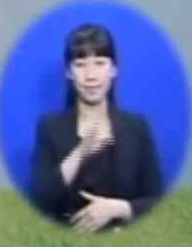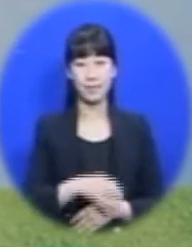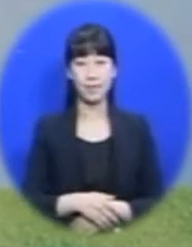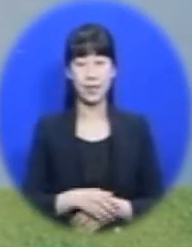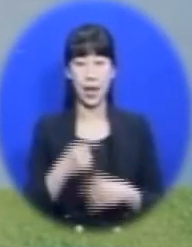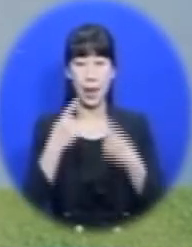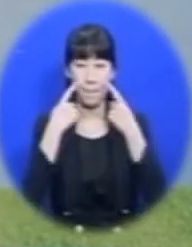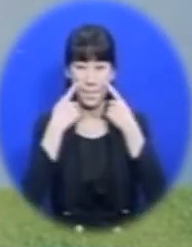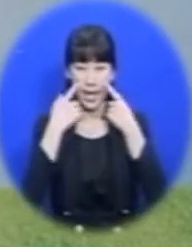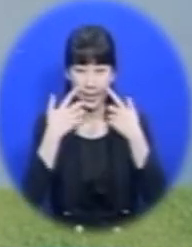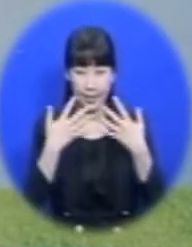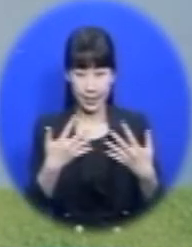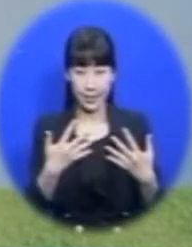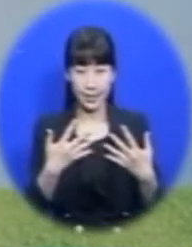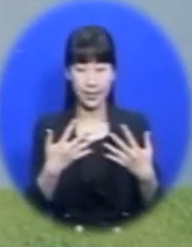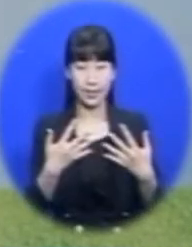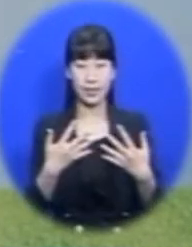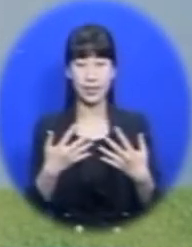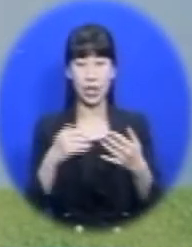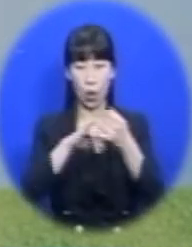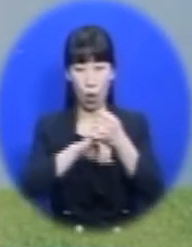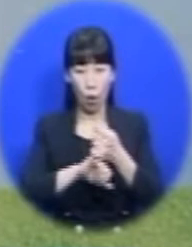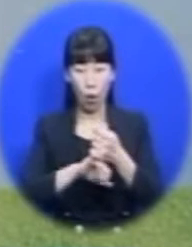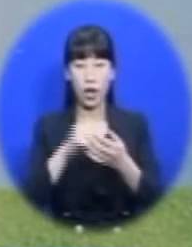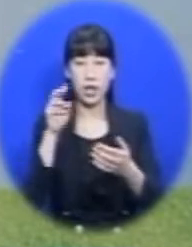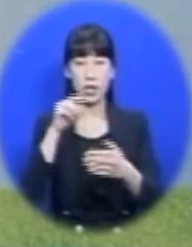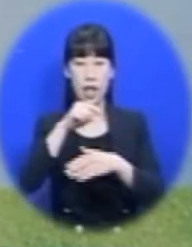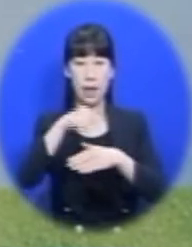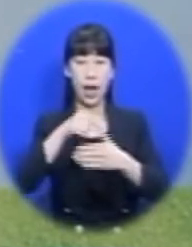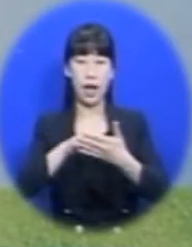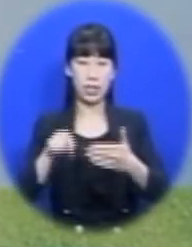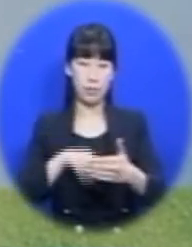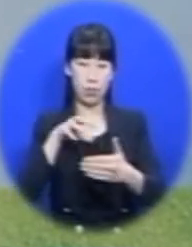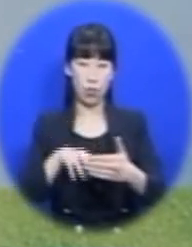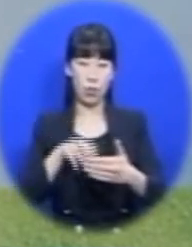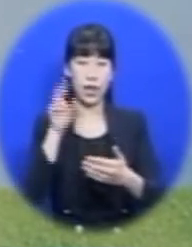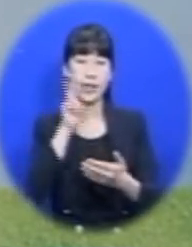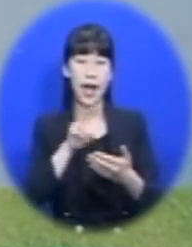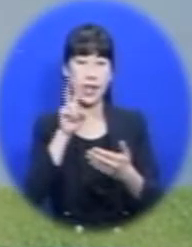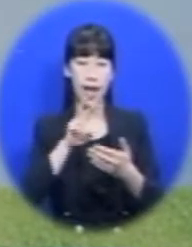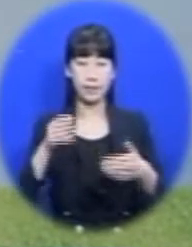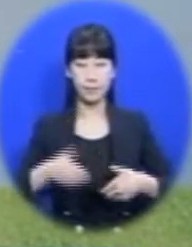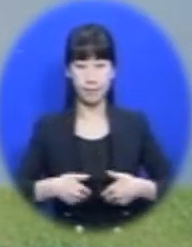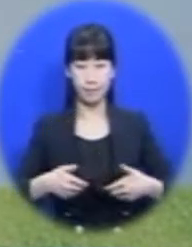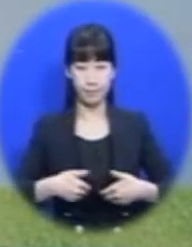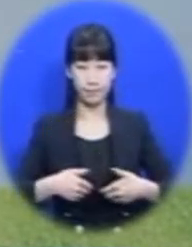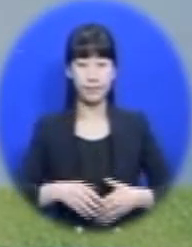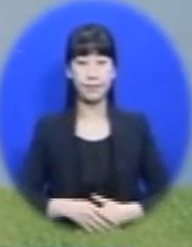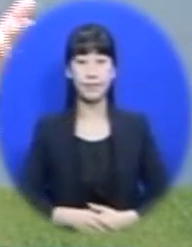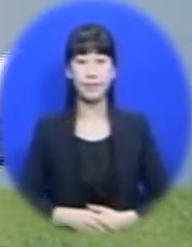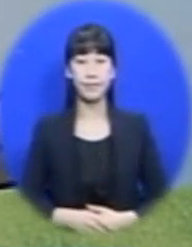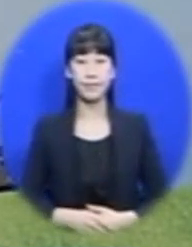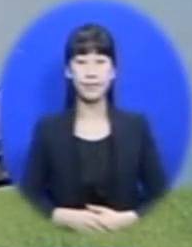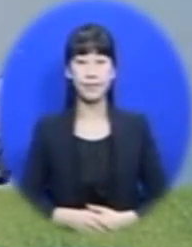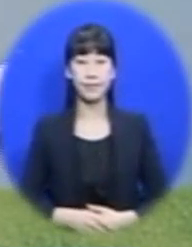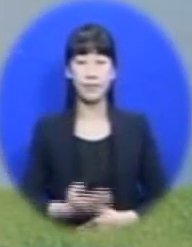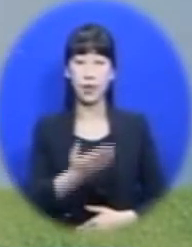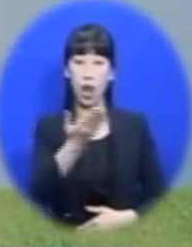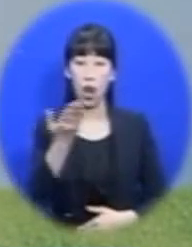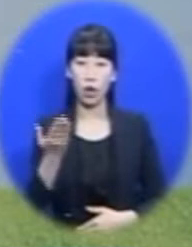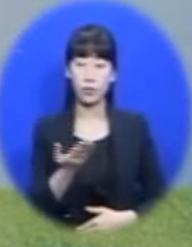마음의 깊은 곳에서 찬양이 있는 자여야 한다는 겁니다. 우리는 여러분